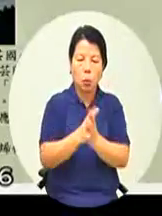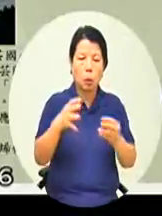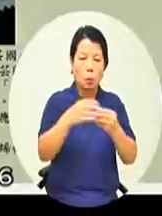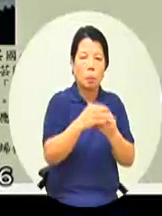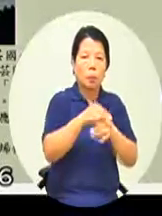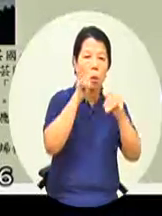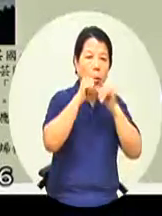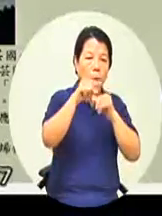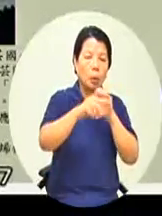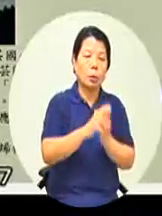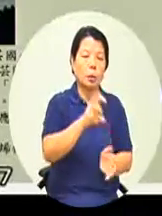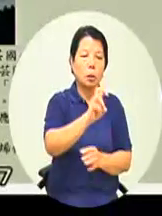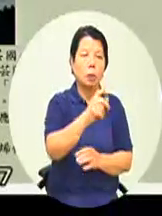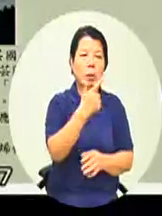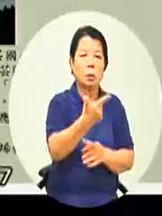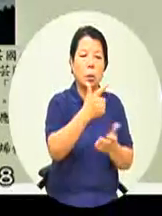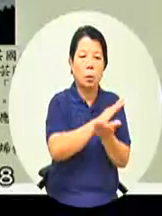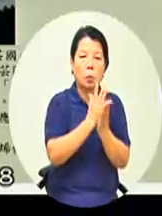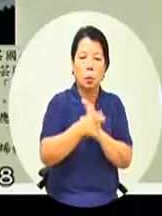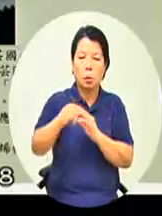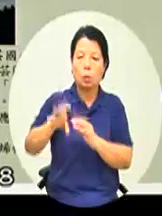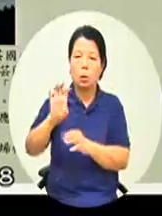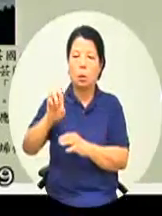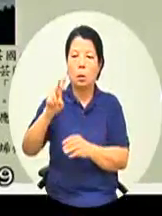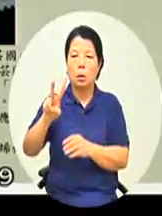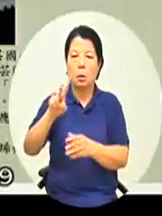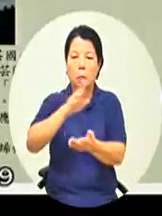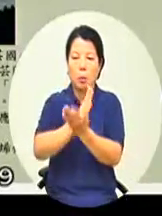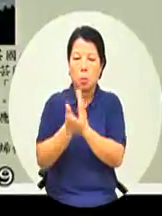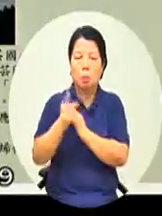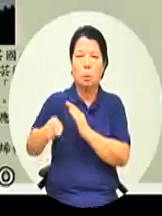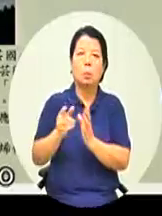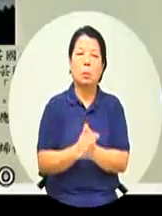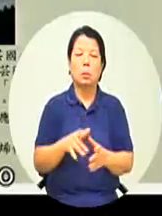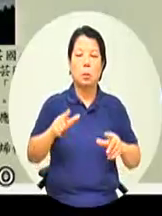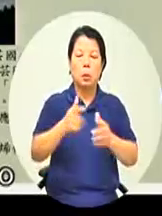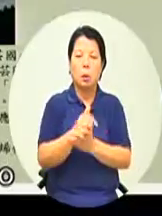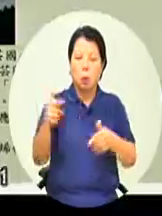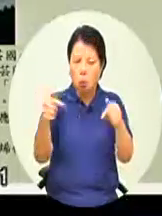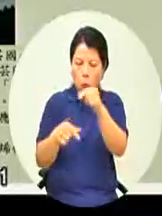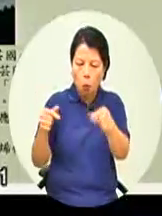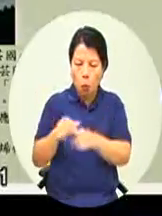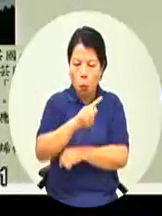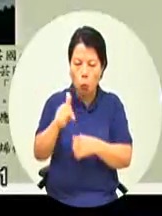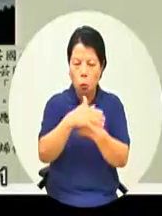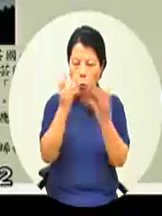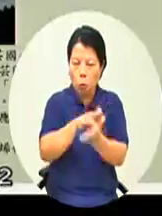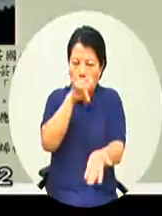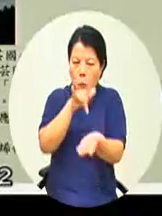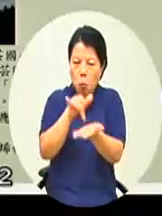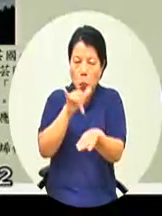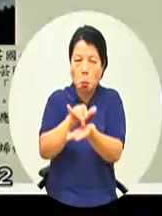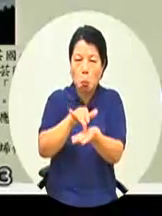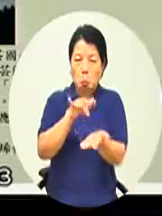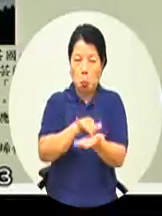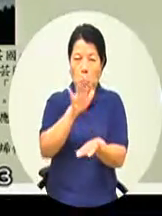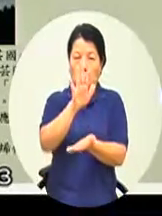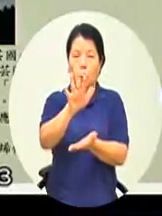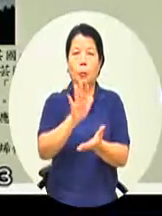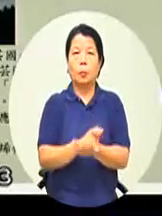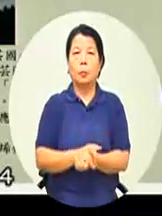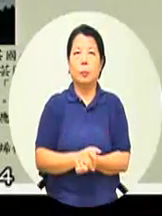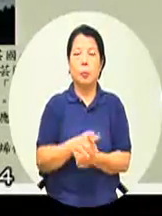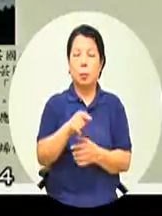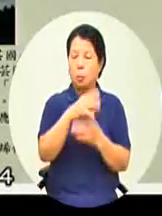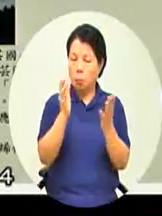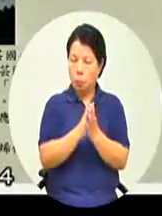寮国小是36种，啊加起42种，这一些化合物都是毒性的化学物质哈。内容都